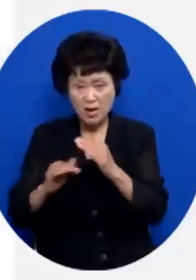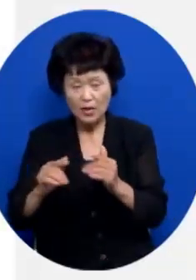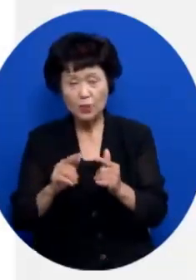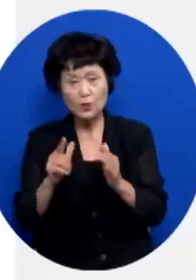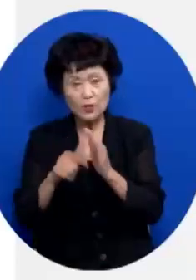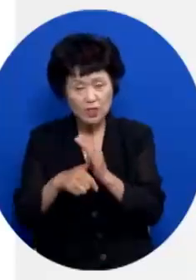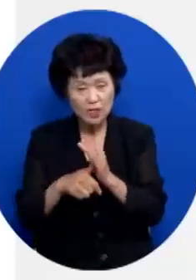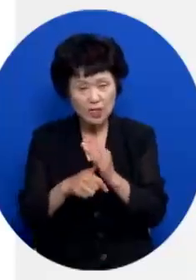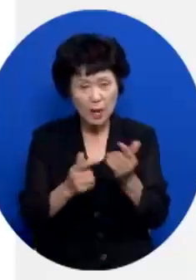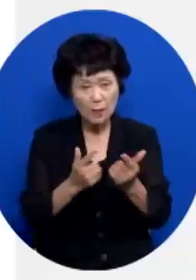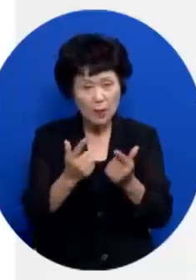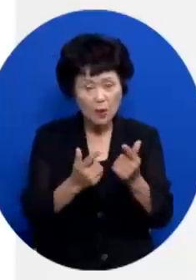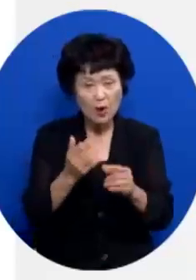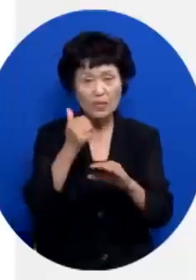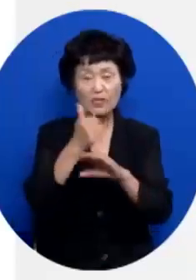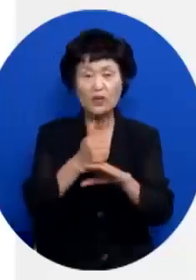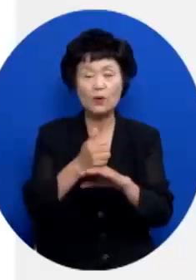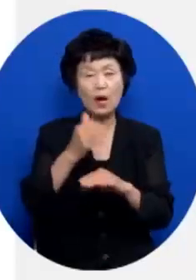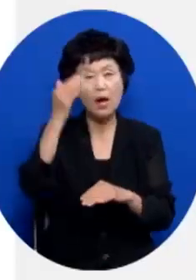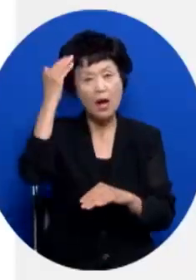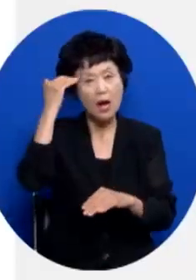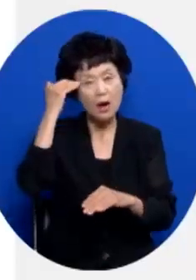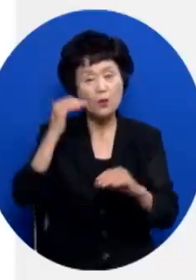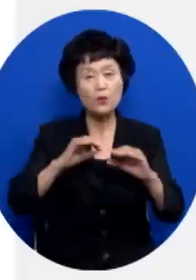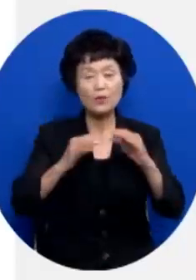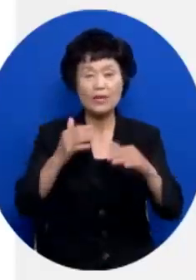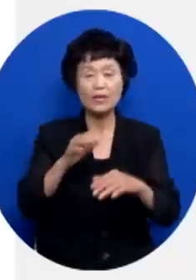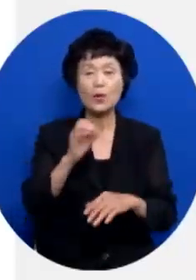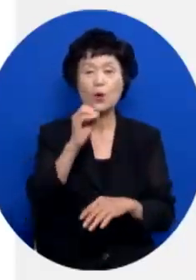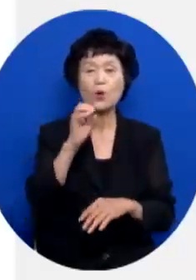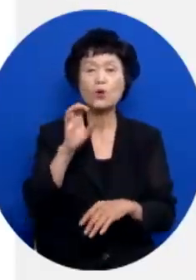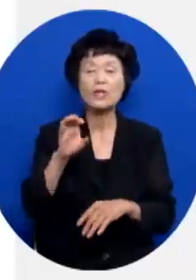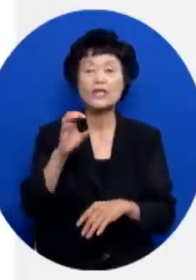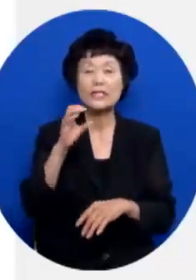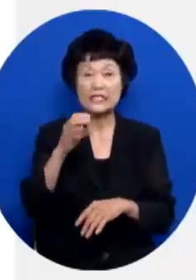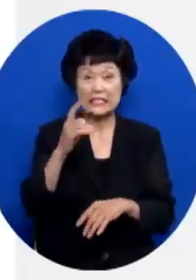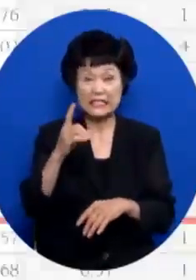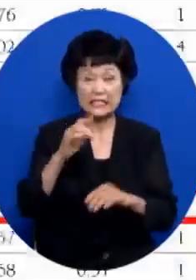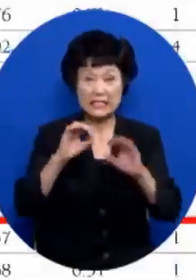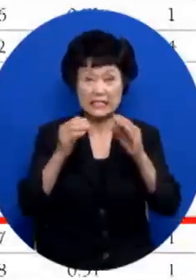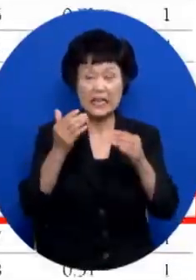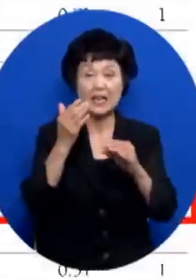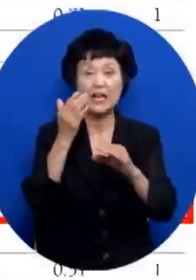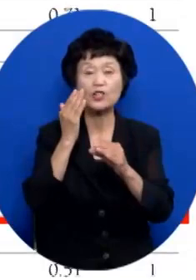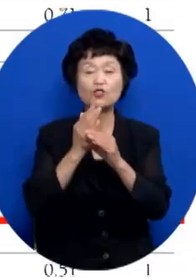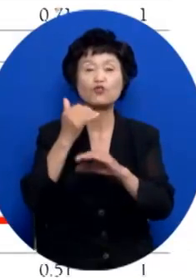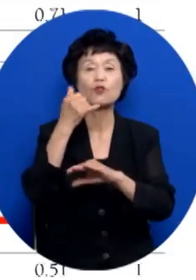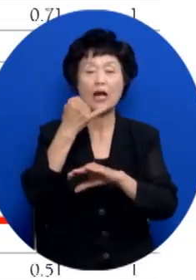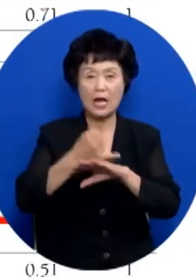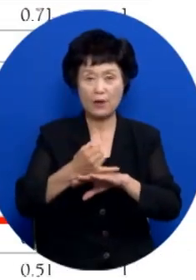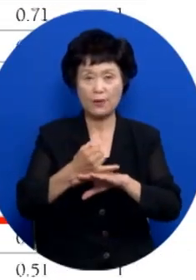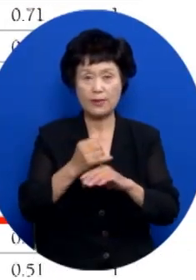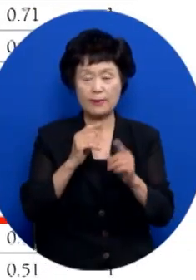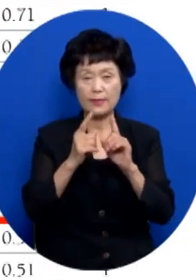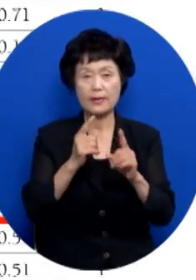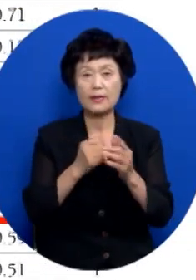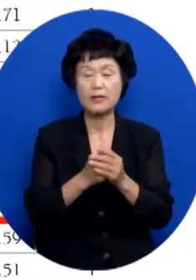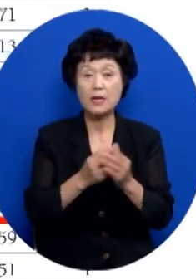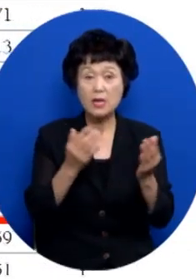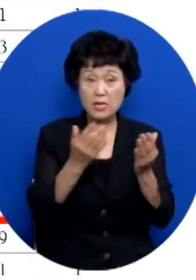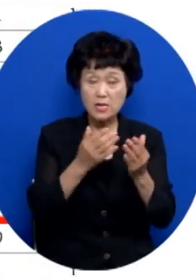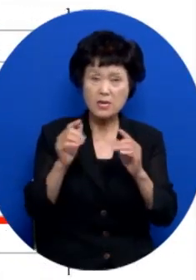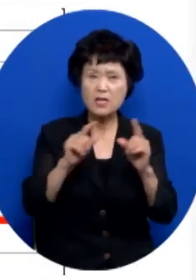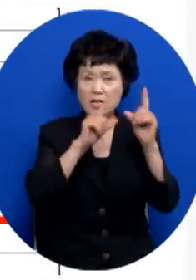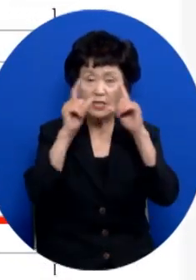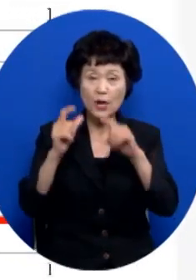점수화한 결과 우리나라는 모두 OECD 국가 가운데 하위권을 기록했다고 밝혔습니다 노혜진 조교수는 1과